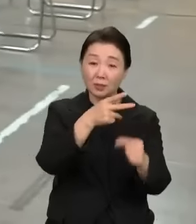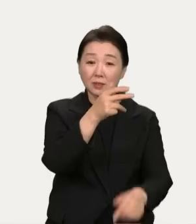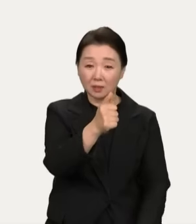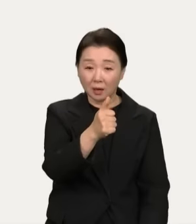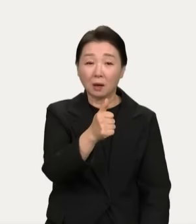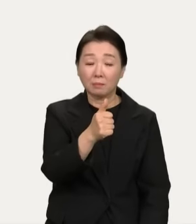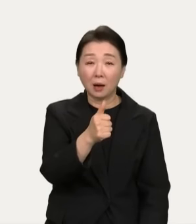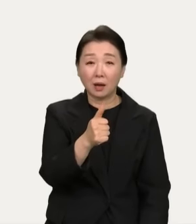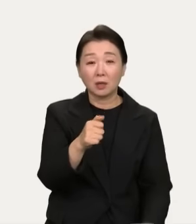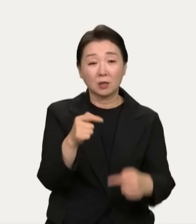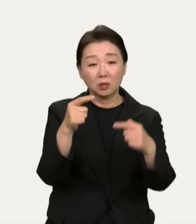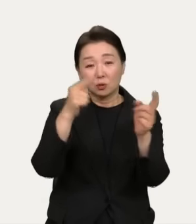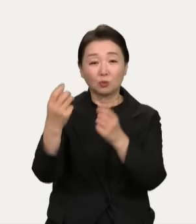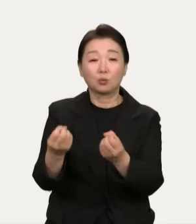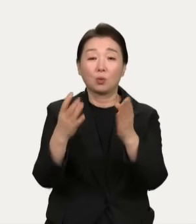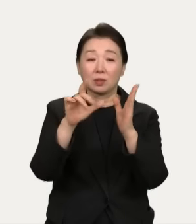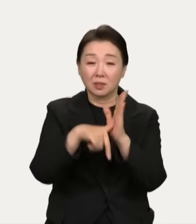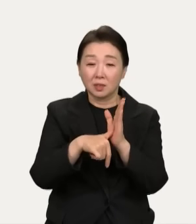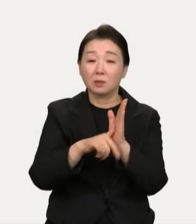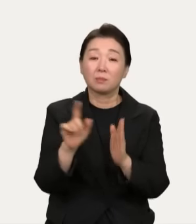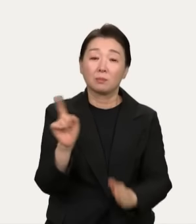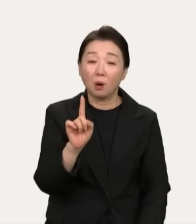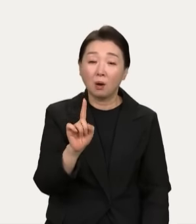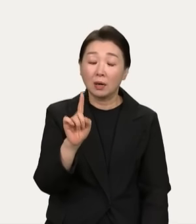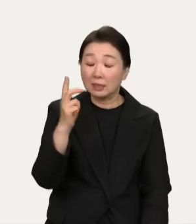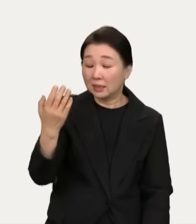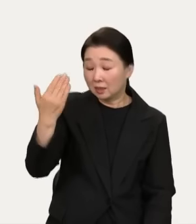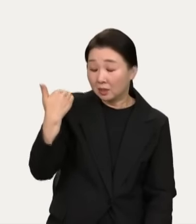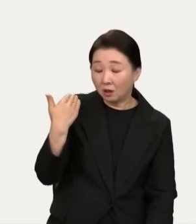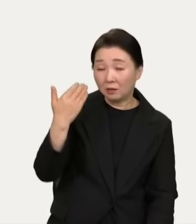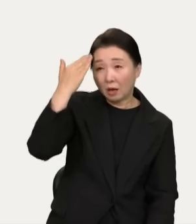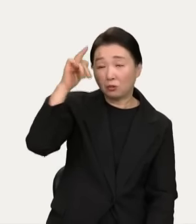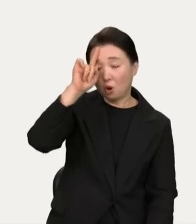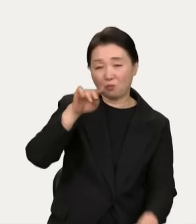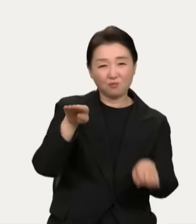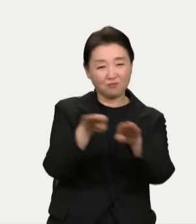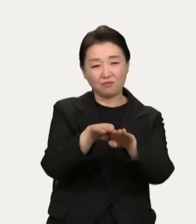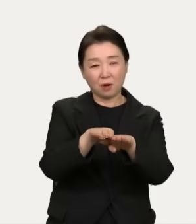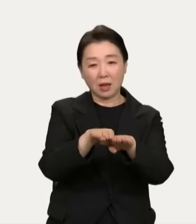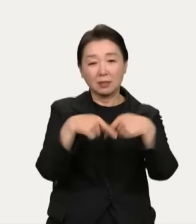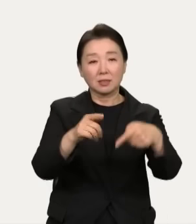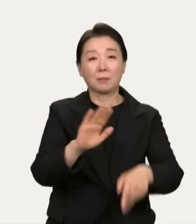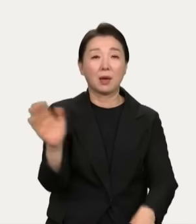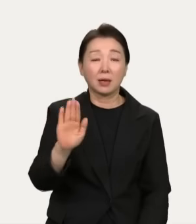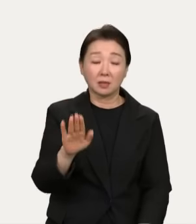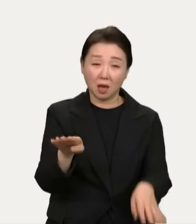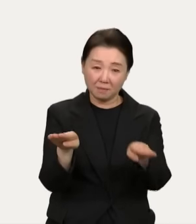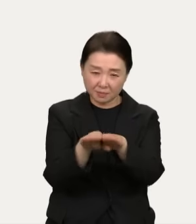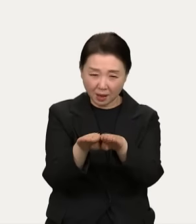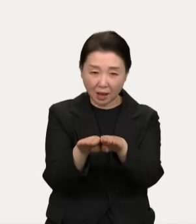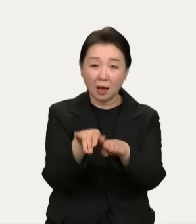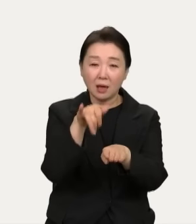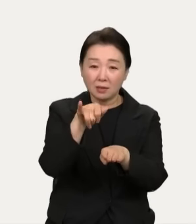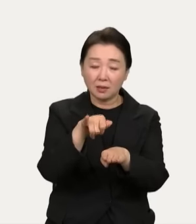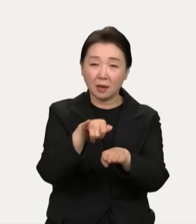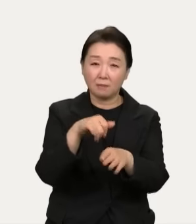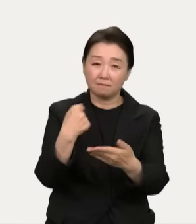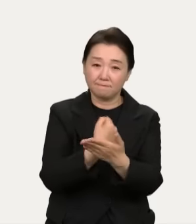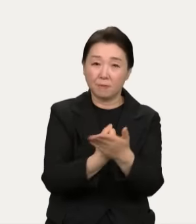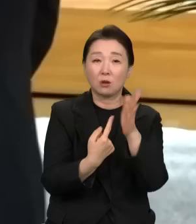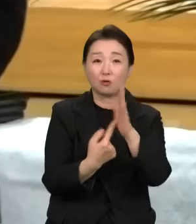지난 22일 우리 정부가 결정한 불참 통보를 언급하며 불참 그 자체로 강한 유감을 표명한